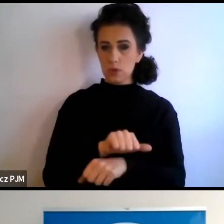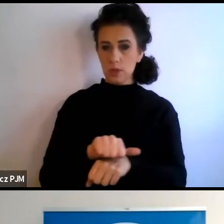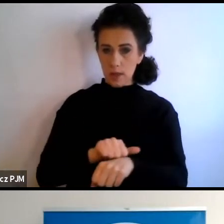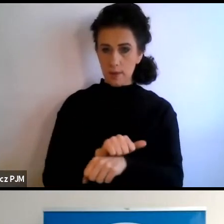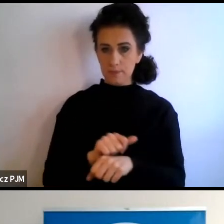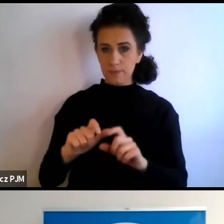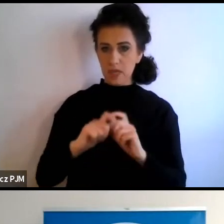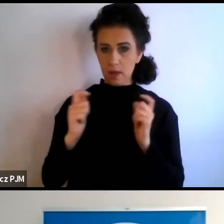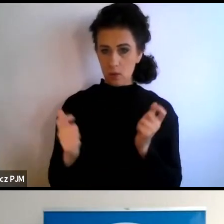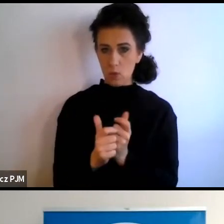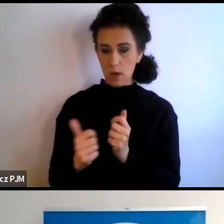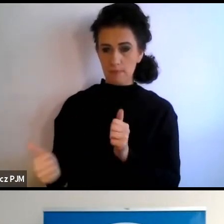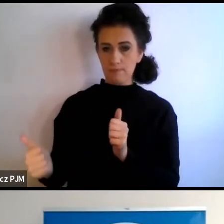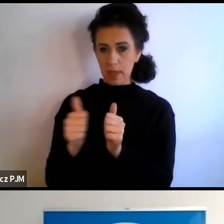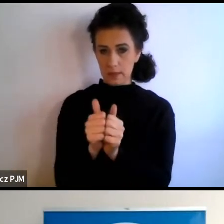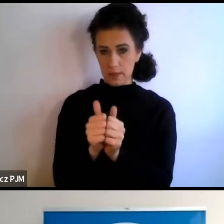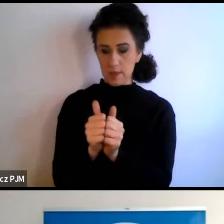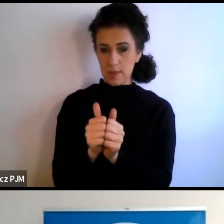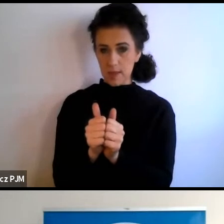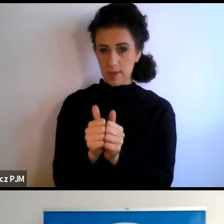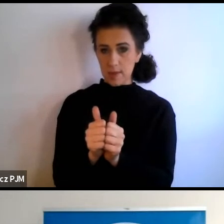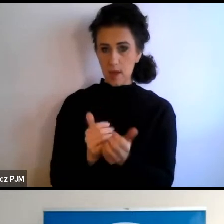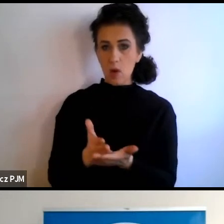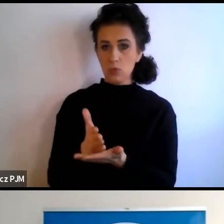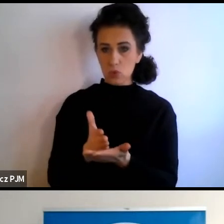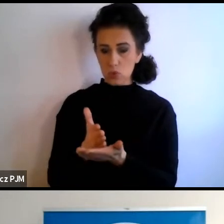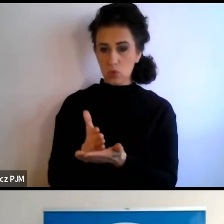z obsługą, tak? Czyli tego,